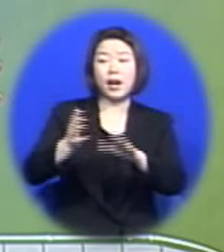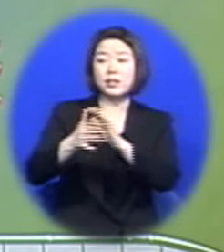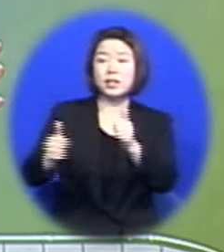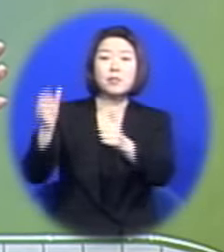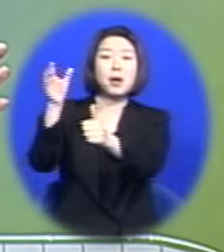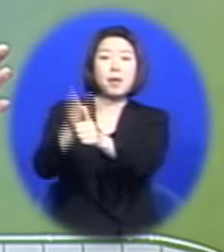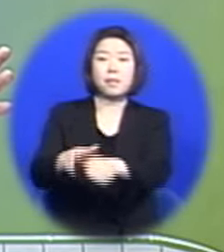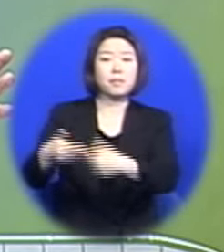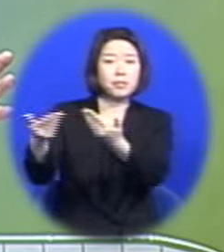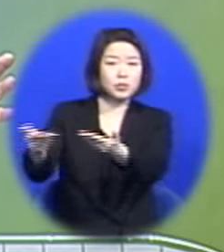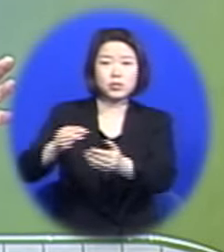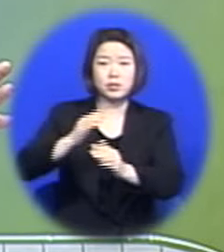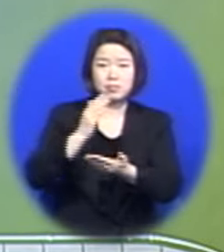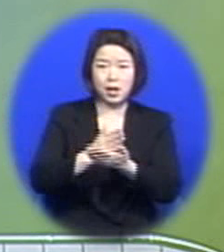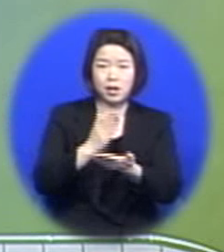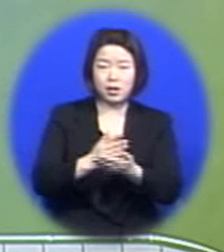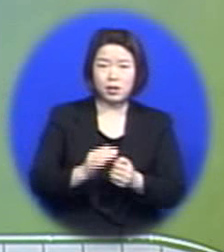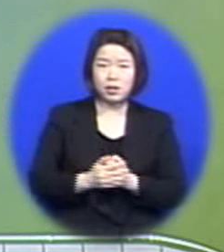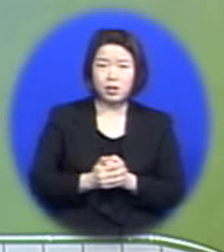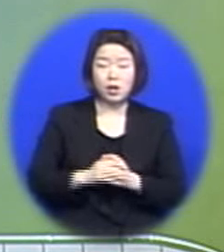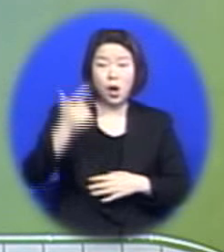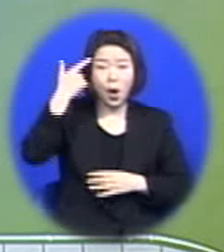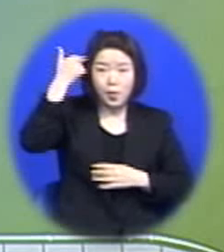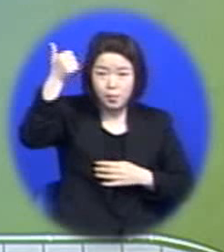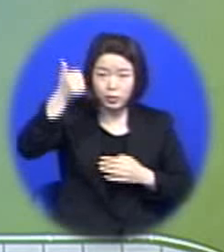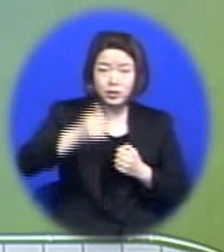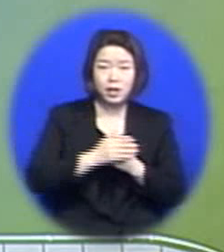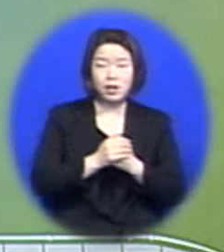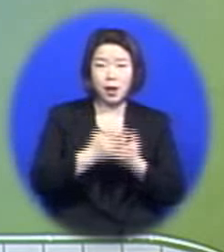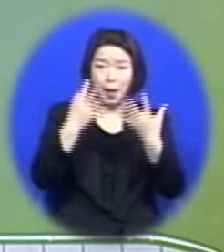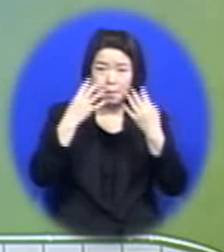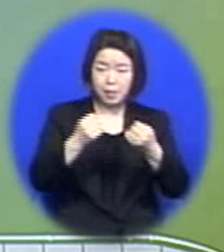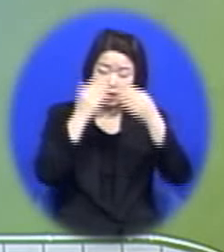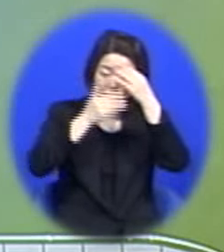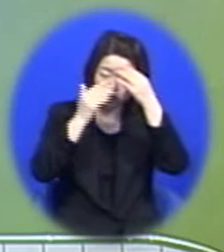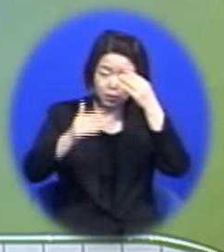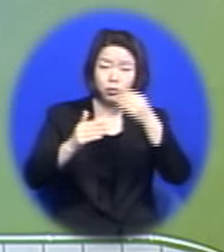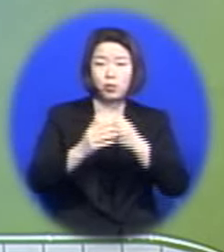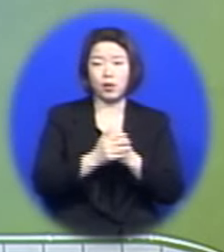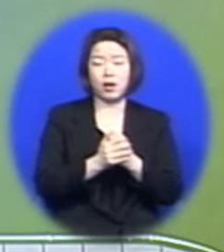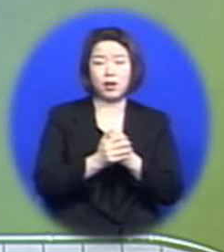안 됩니다. 목사, 많은 성도들이